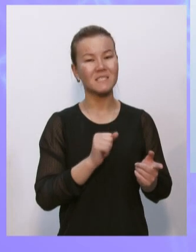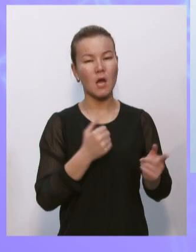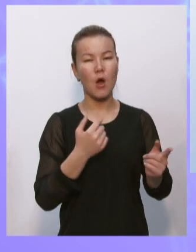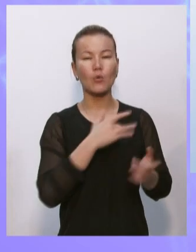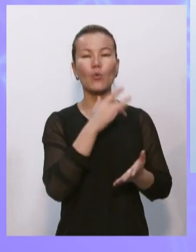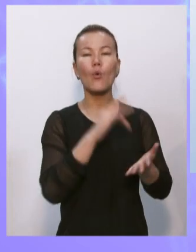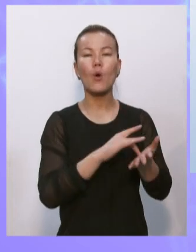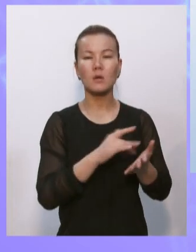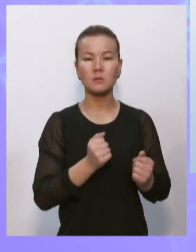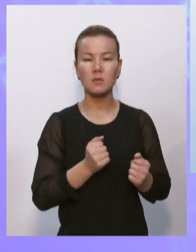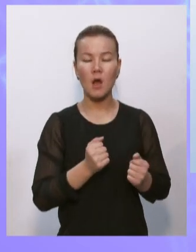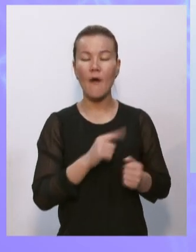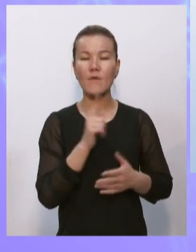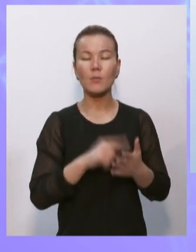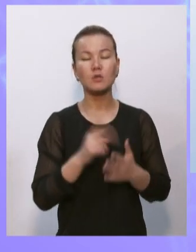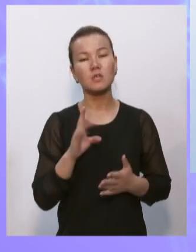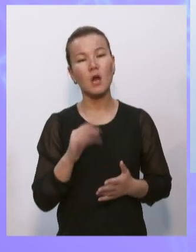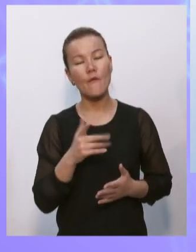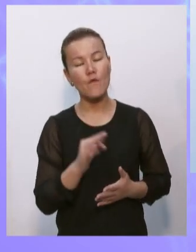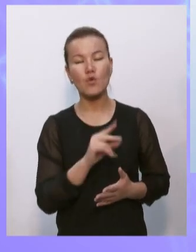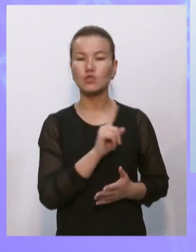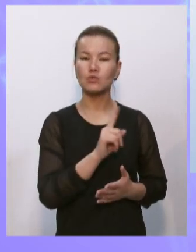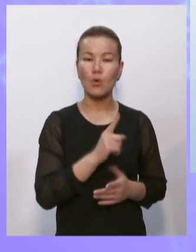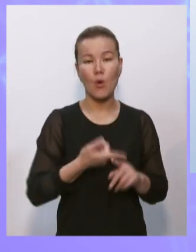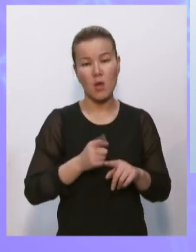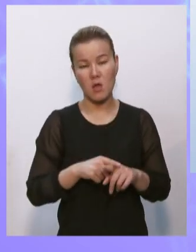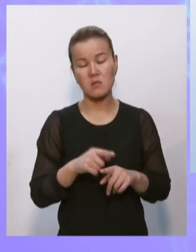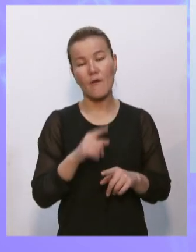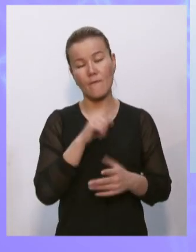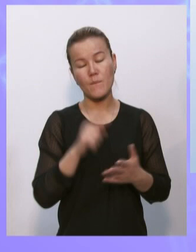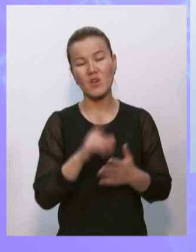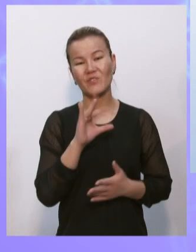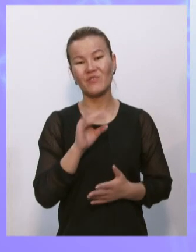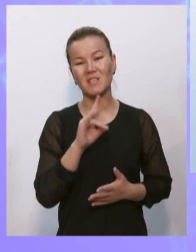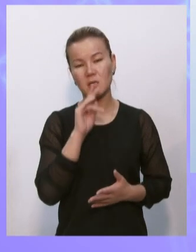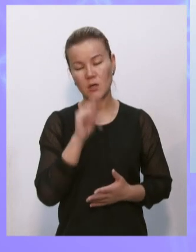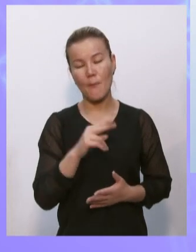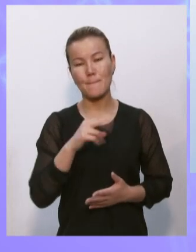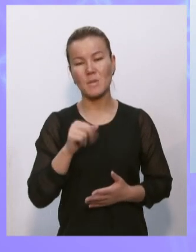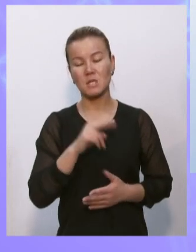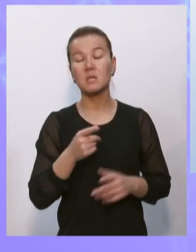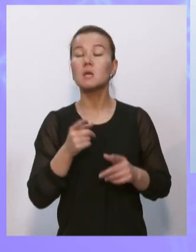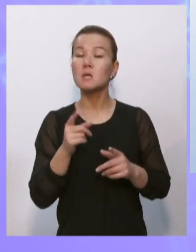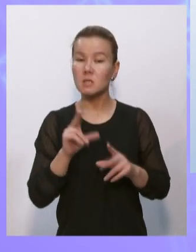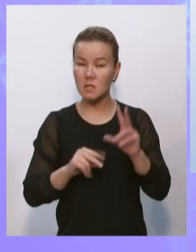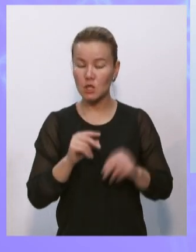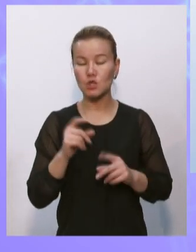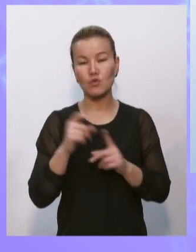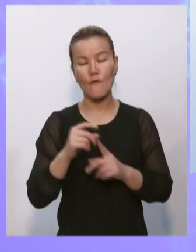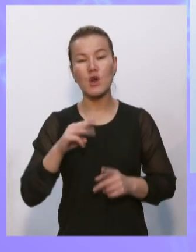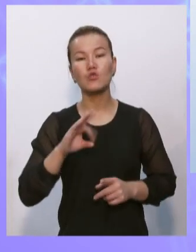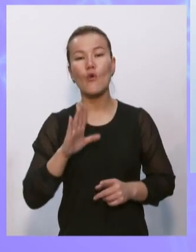город. Вопросы кого? Что? Это вопросы винительного падежа. Значит, и слово